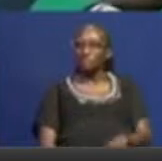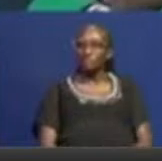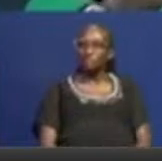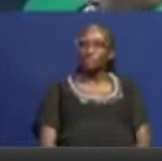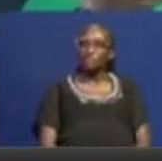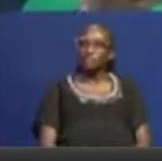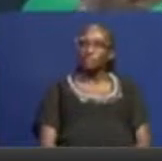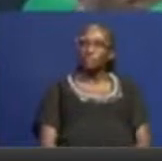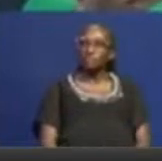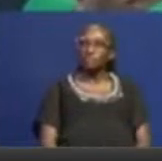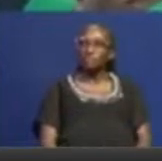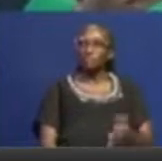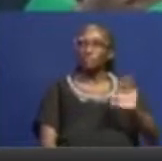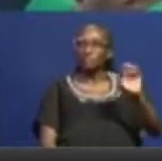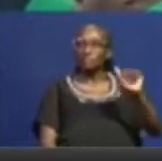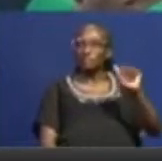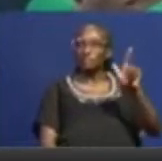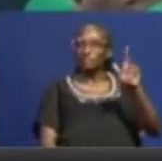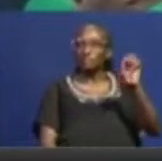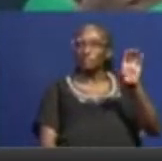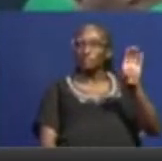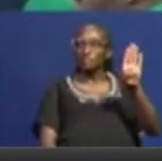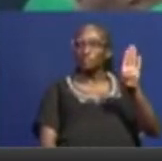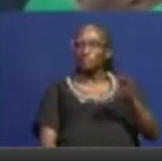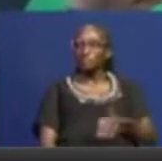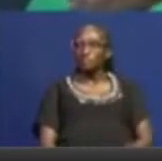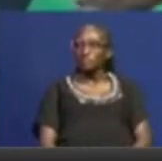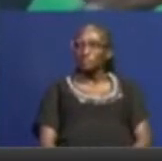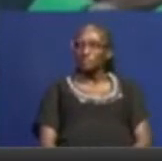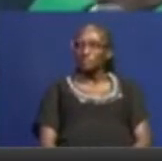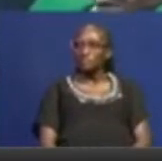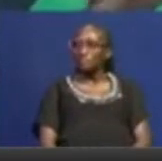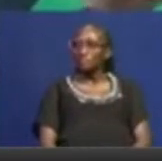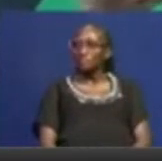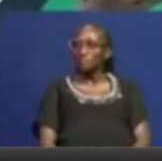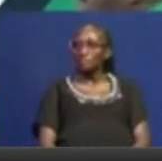Saboti, Caleb Amisi Luyai.